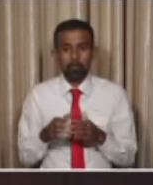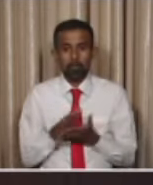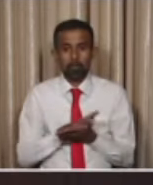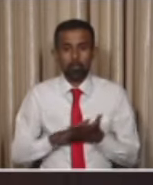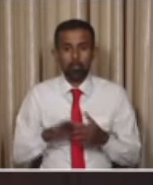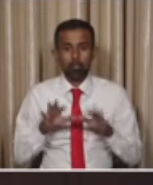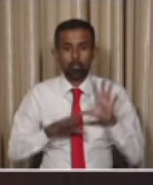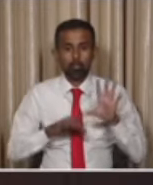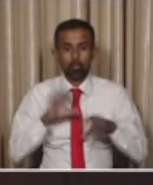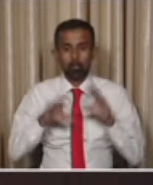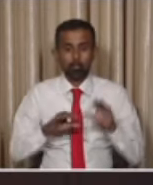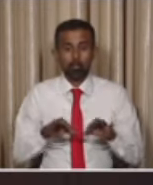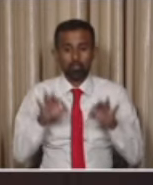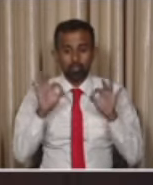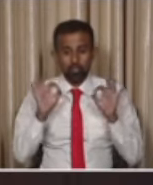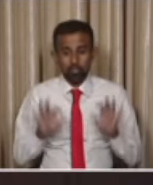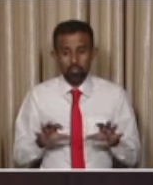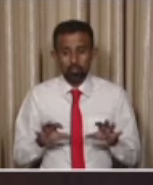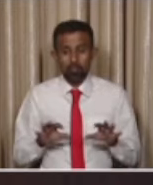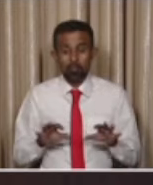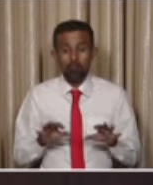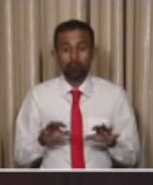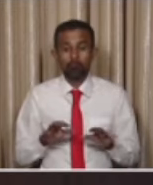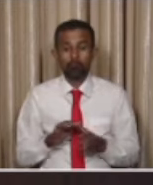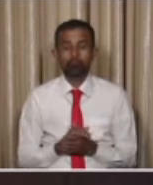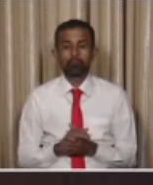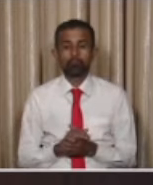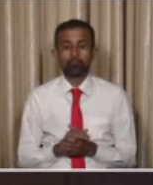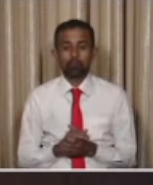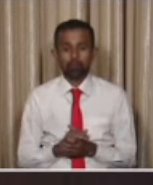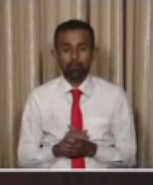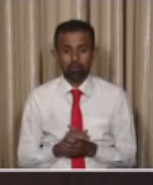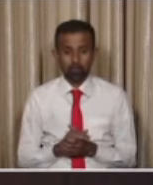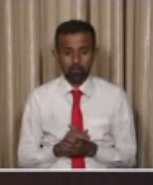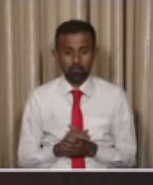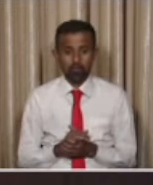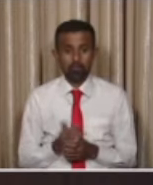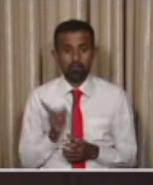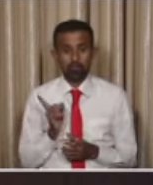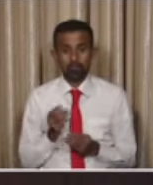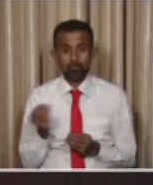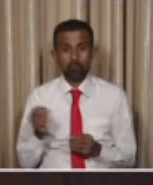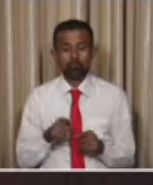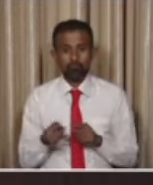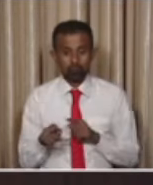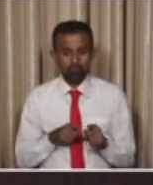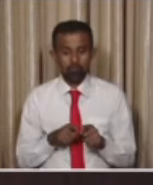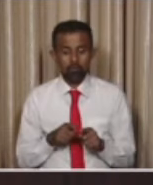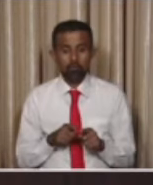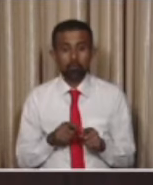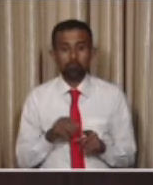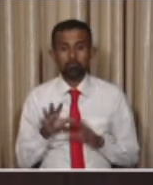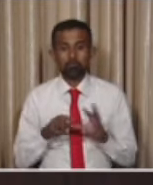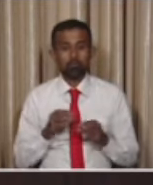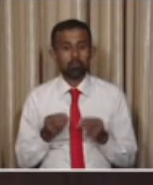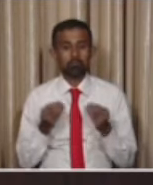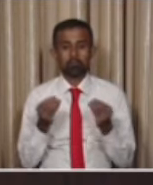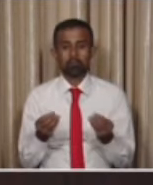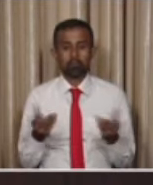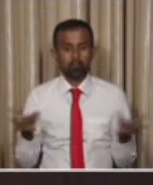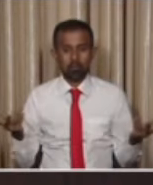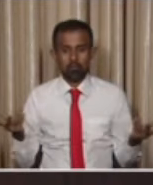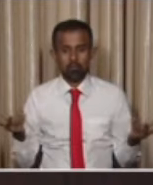tortur tika niwardi mulasa katawa etu me etuma ayat danwal labadi hai kijite. Awasya mulasa sapelan hai. Insa